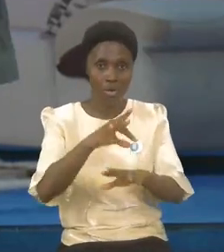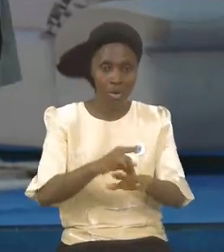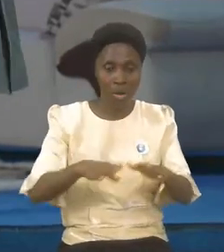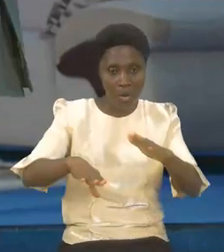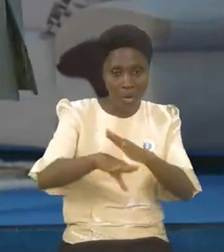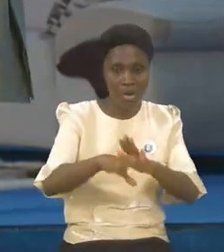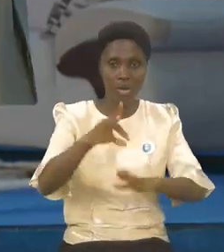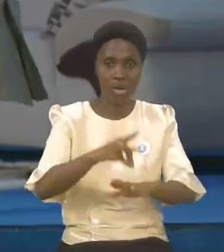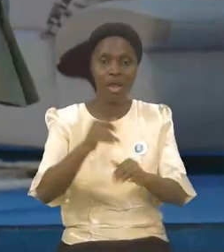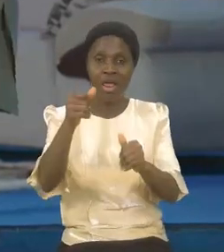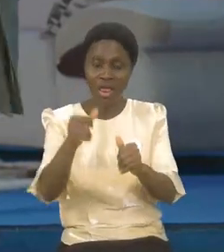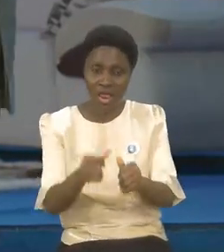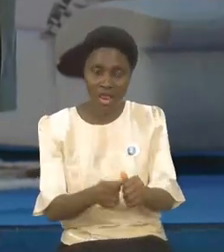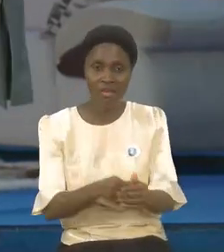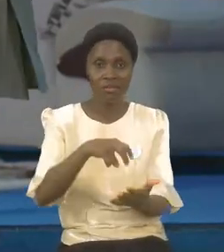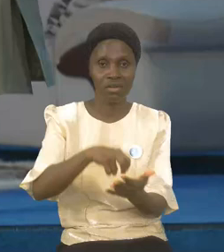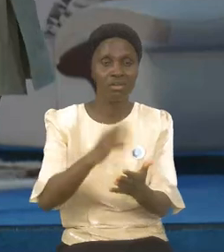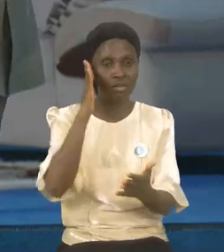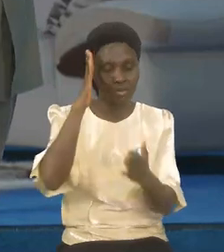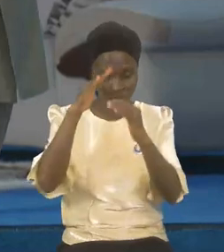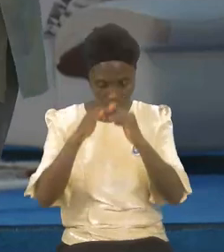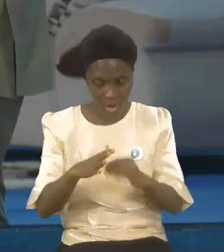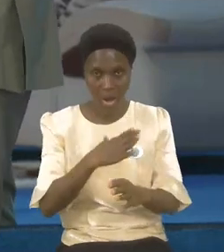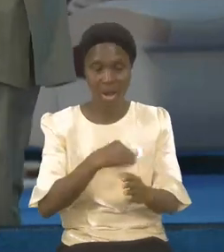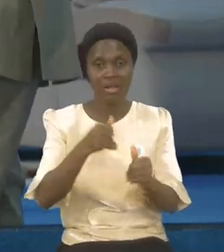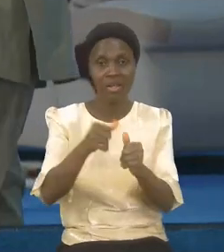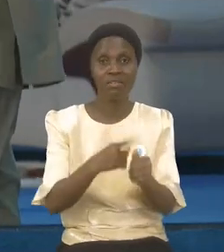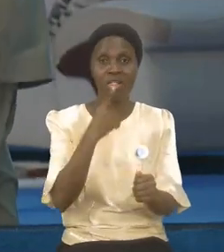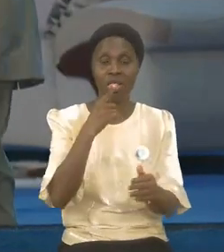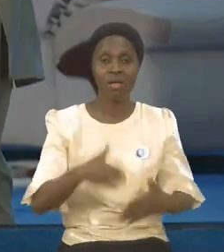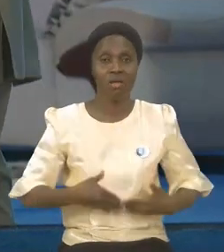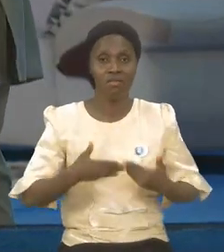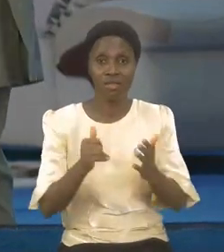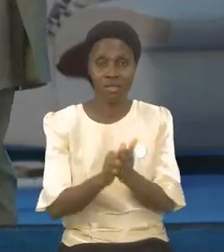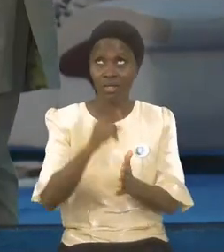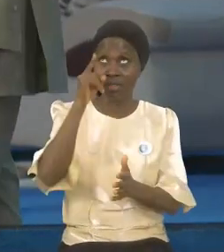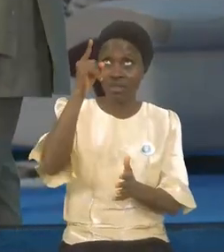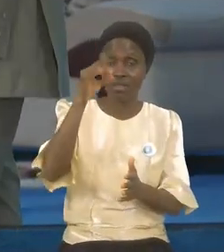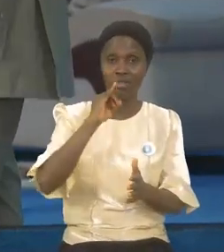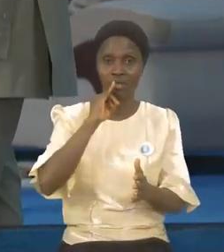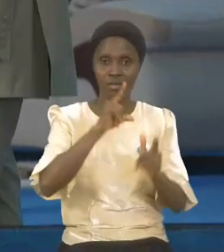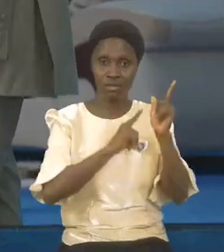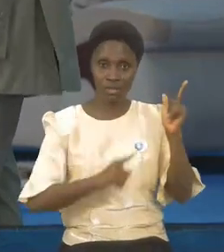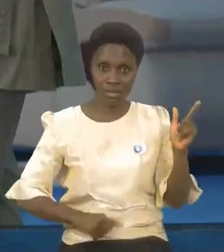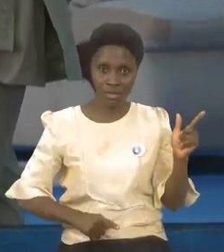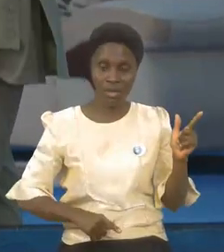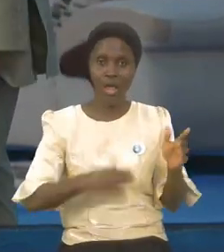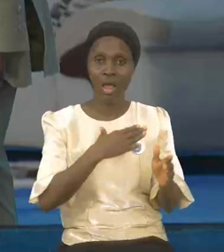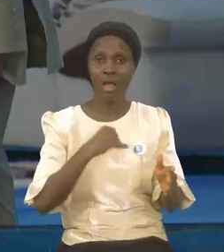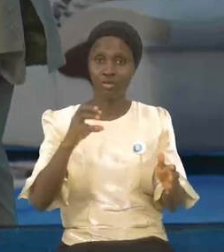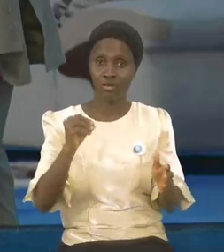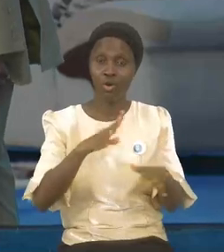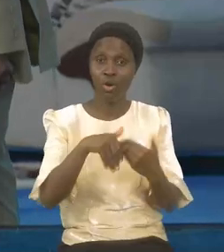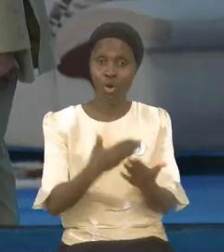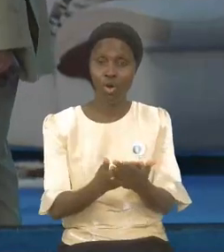la terre, que tout genou fléchisse et que toute langue confesse que Jésus est Seigneur.